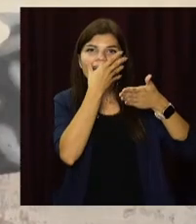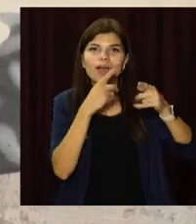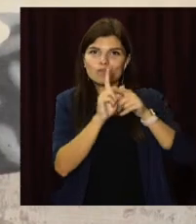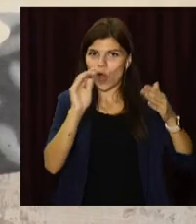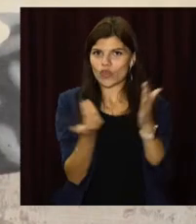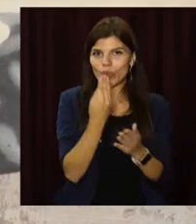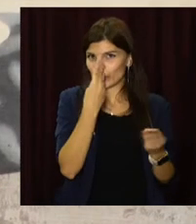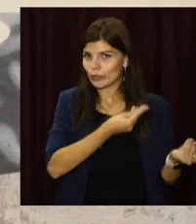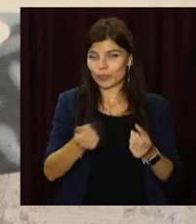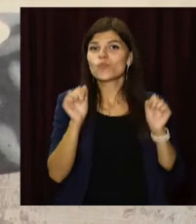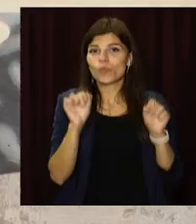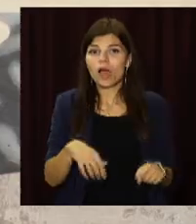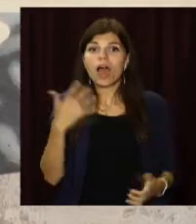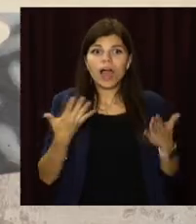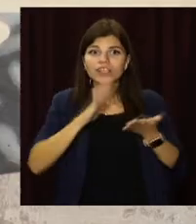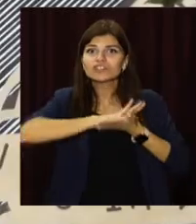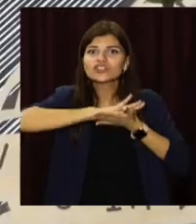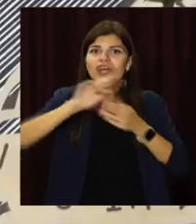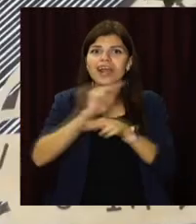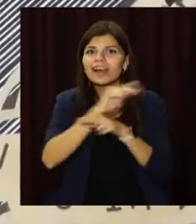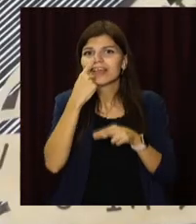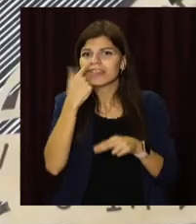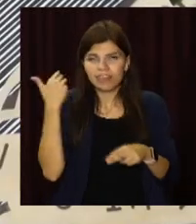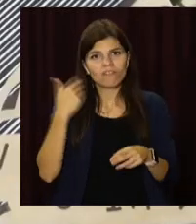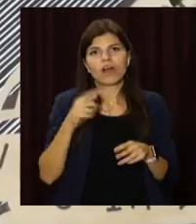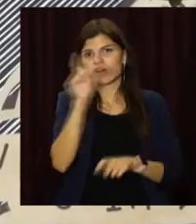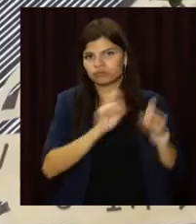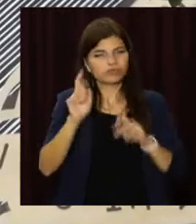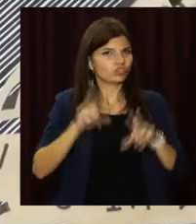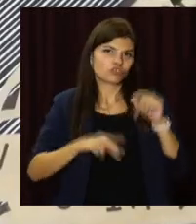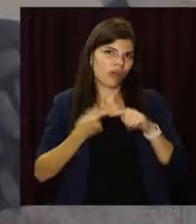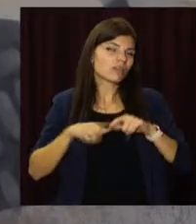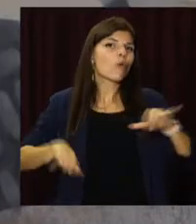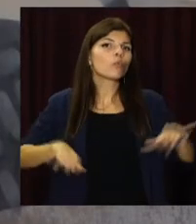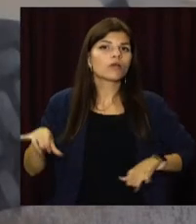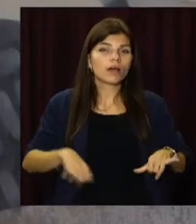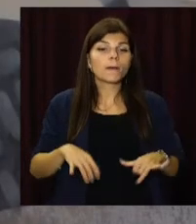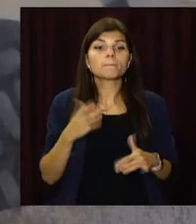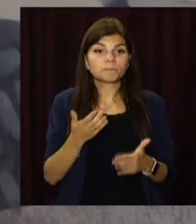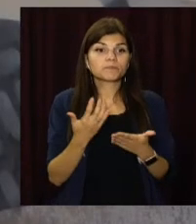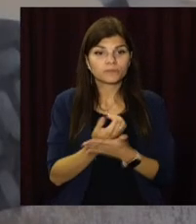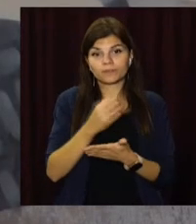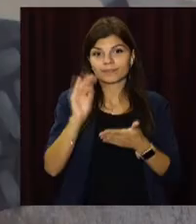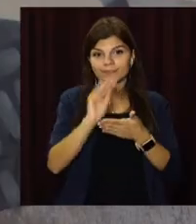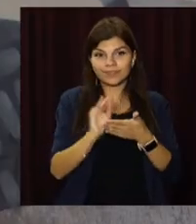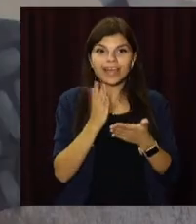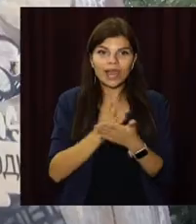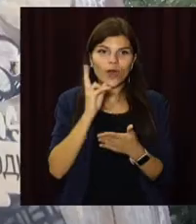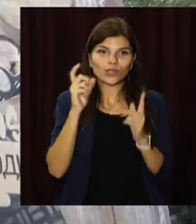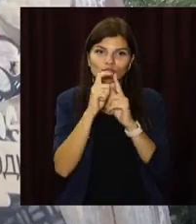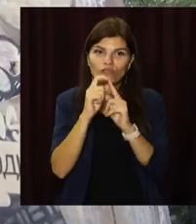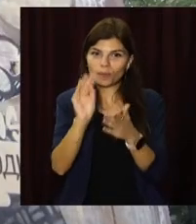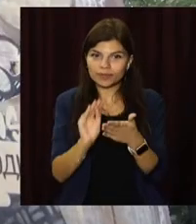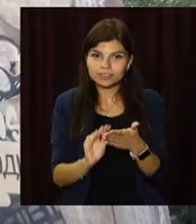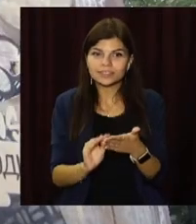Не тільки візерунки, але й просвітницький стріт-арт красується на міських вулицях. «Слово на стіні» – унікальний літературний проєкт. Він